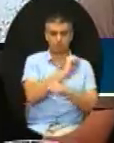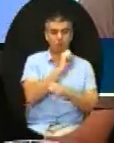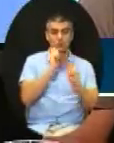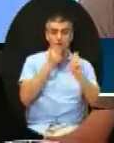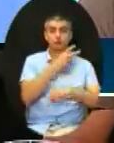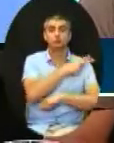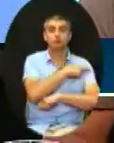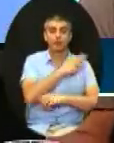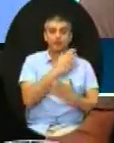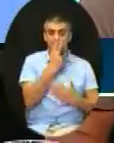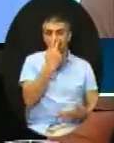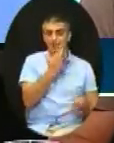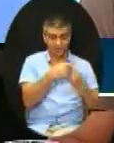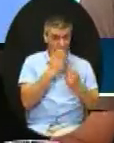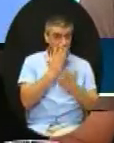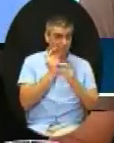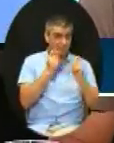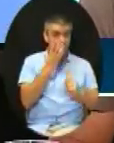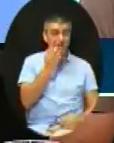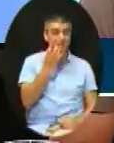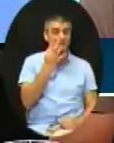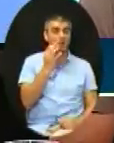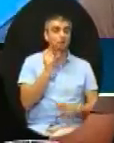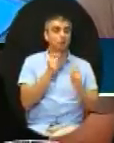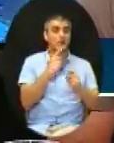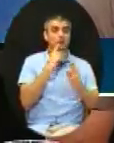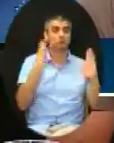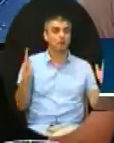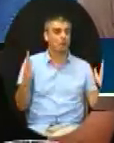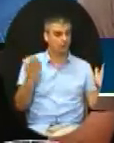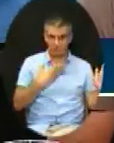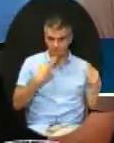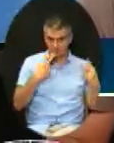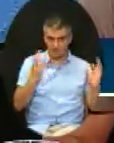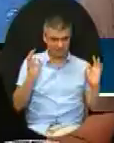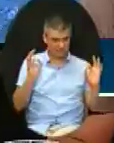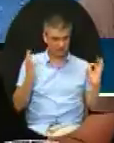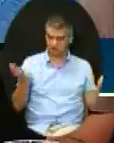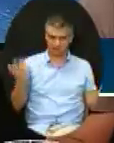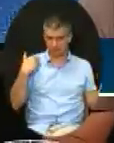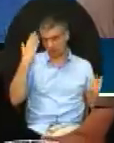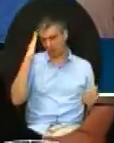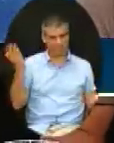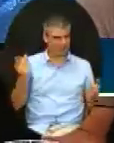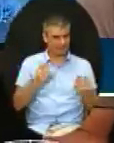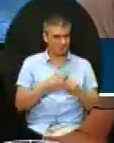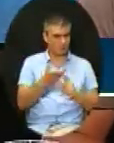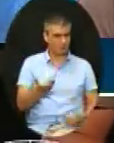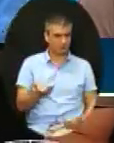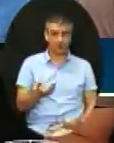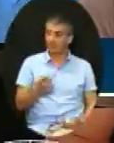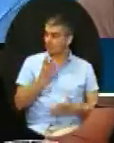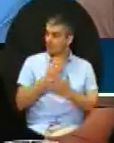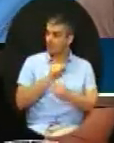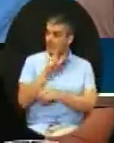שמוגשות במשטרה. את ראית גוף שמגיש 40-50 תלונות בשנה ולא מקבל אף התייחסות? אני לא מכיר תקדים לזה. החל במנהל...